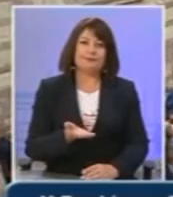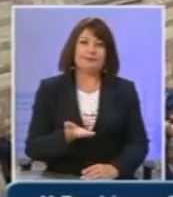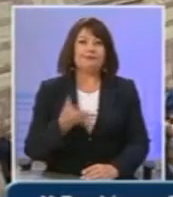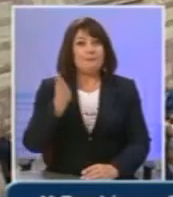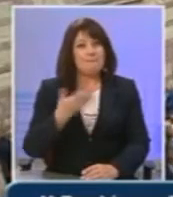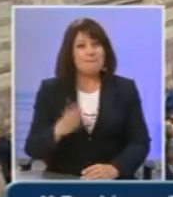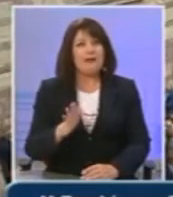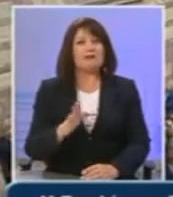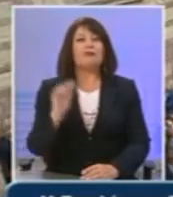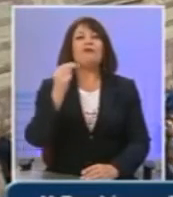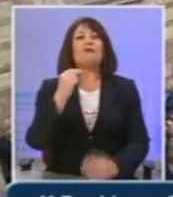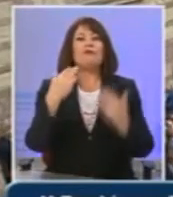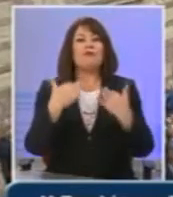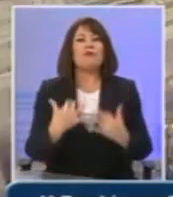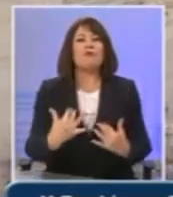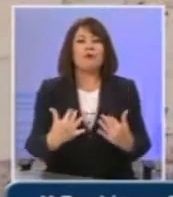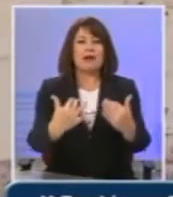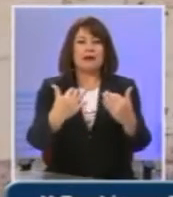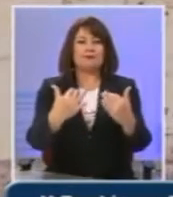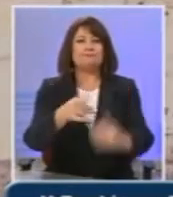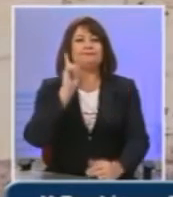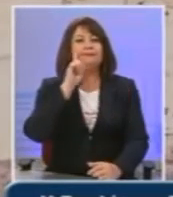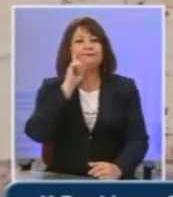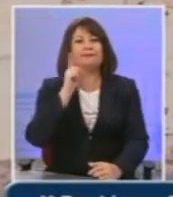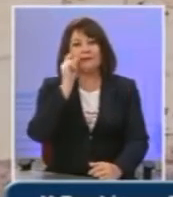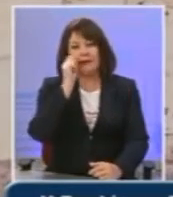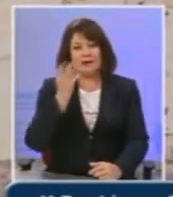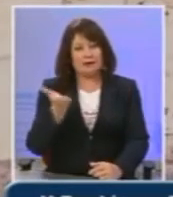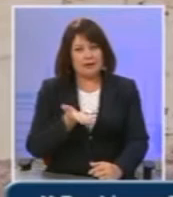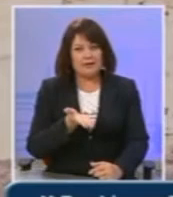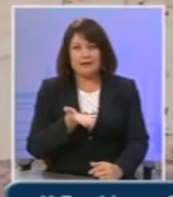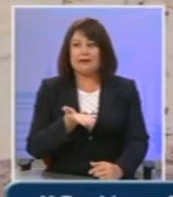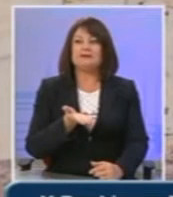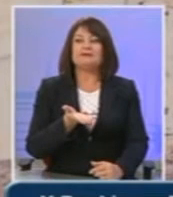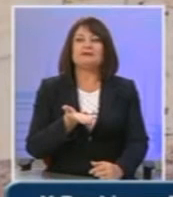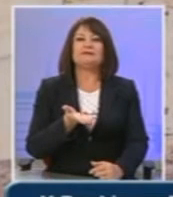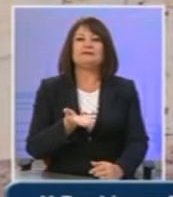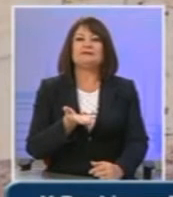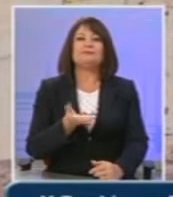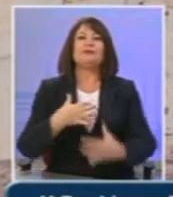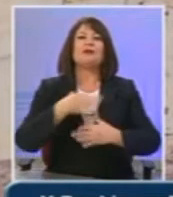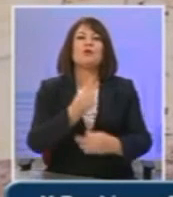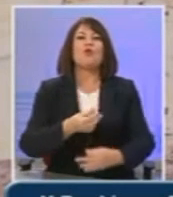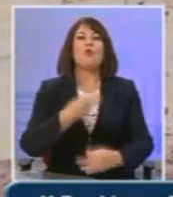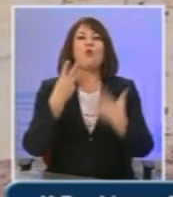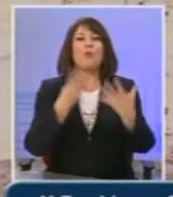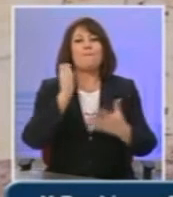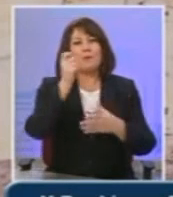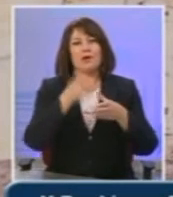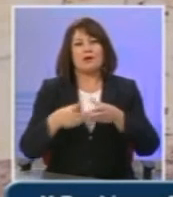βρίσκεστε ενώπιον των βουλευτών, γυναικών και ανδρών που εκπροσωπούν 8 πολιτικές δυνάμεις του τόπου